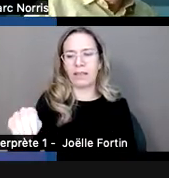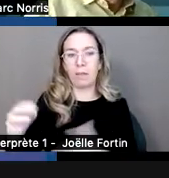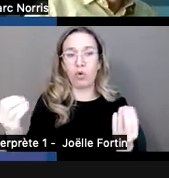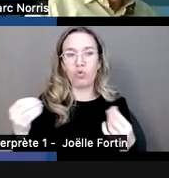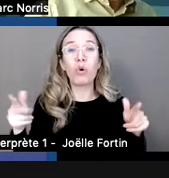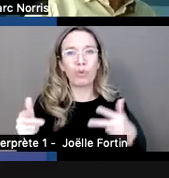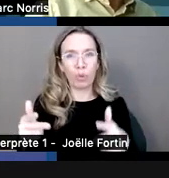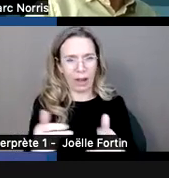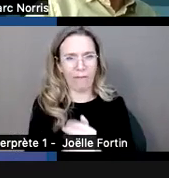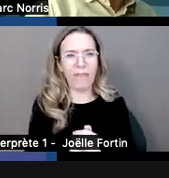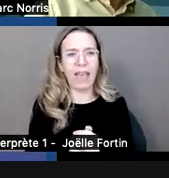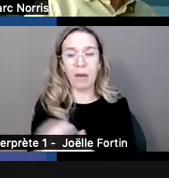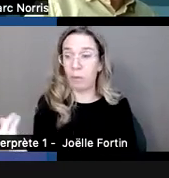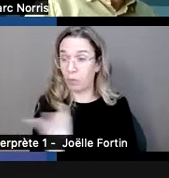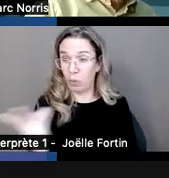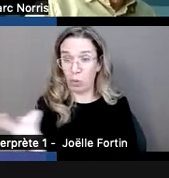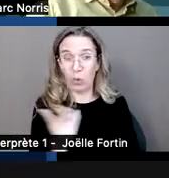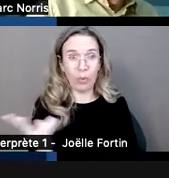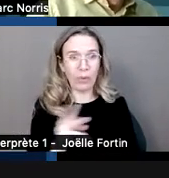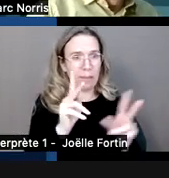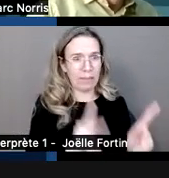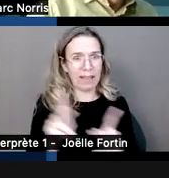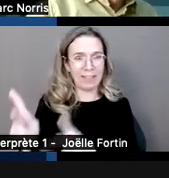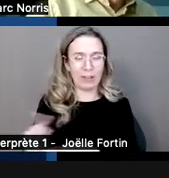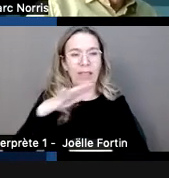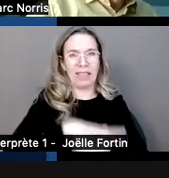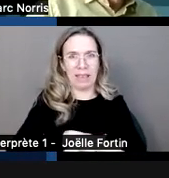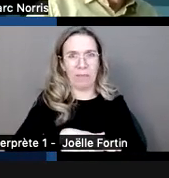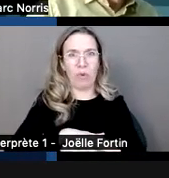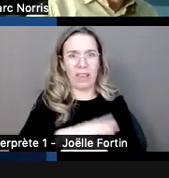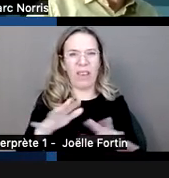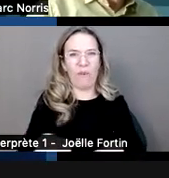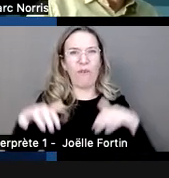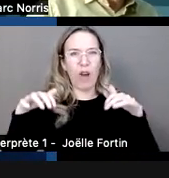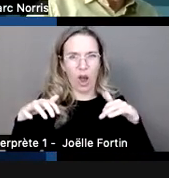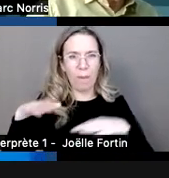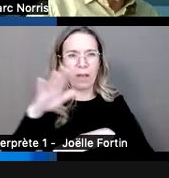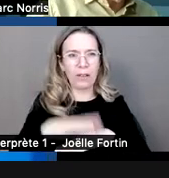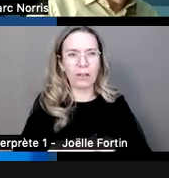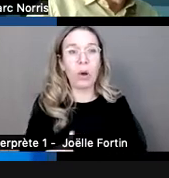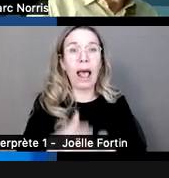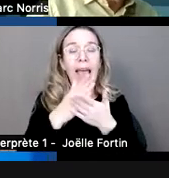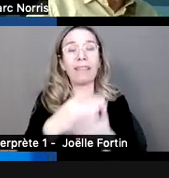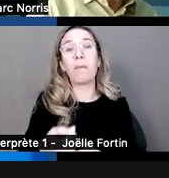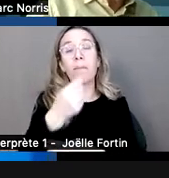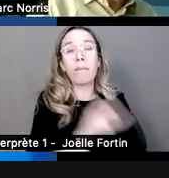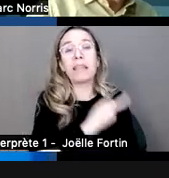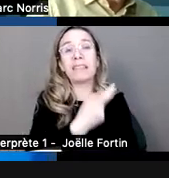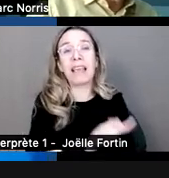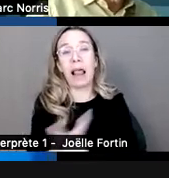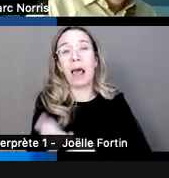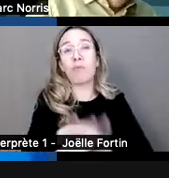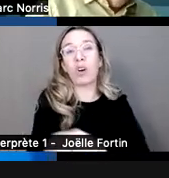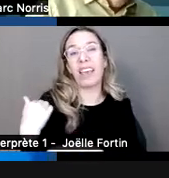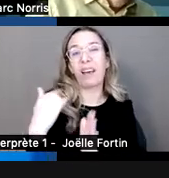Trois-Rivières. Vous êtes toutes les deux des personnes qui avaient témoigné à ce grand forum sur l'aide médicale à mourir qui s'est tenu il y a quelques jours à